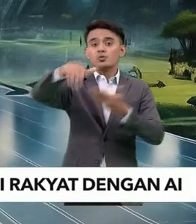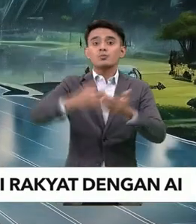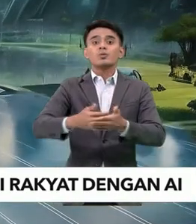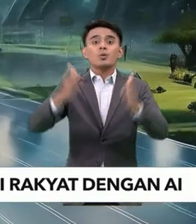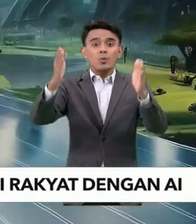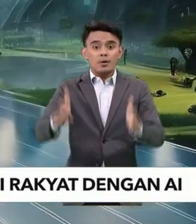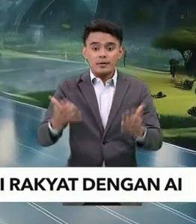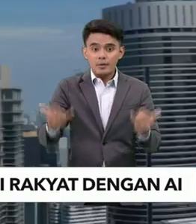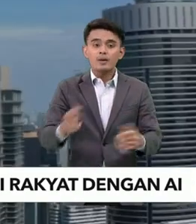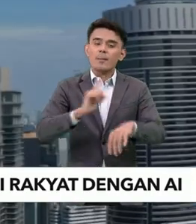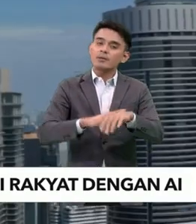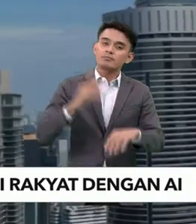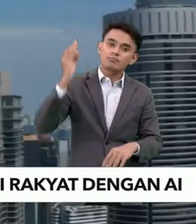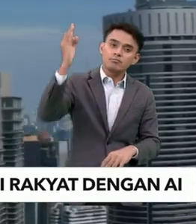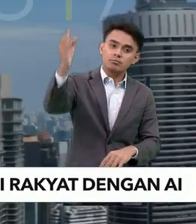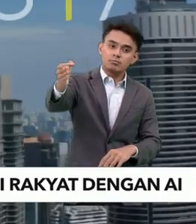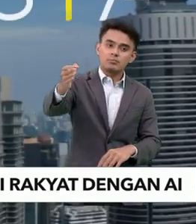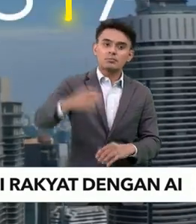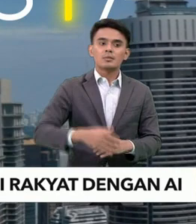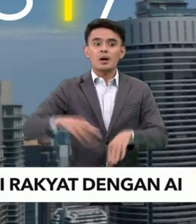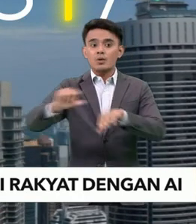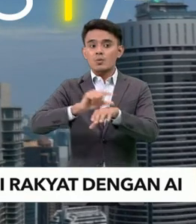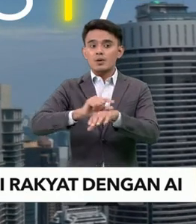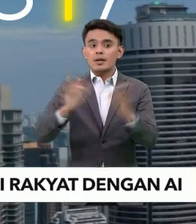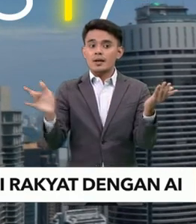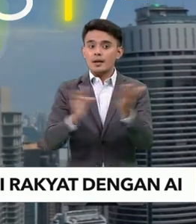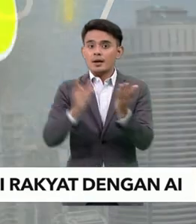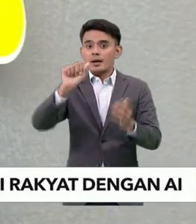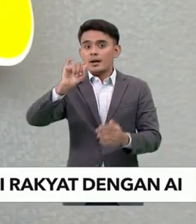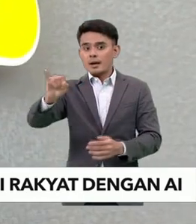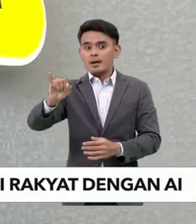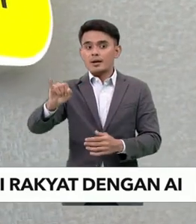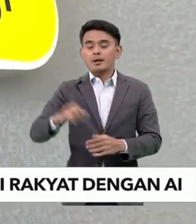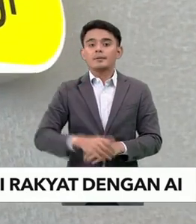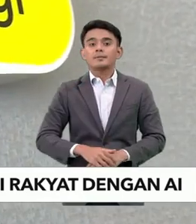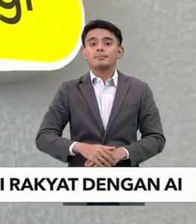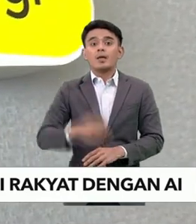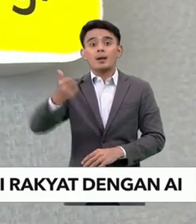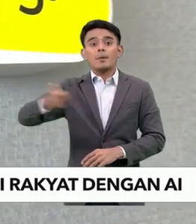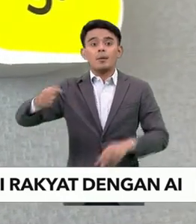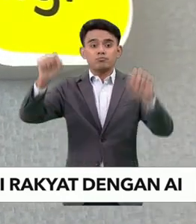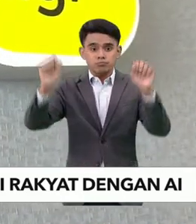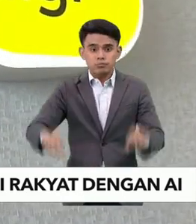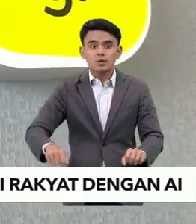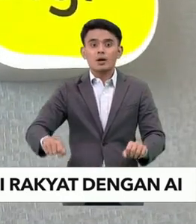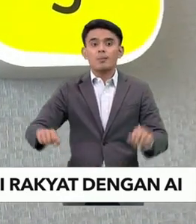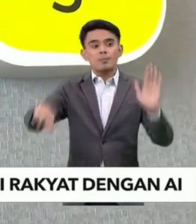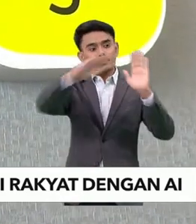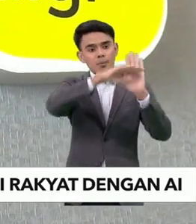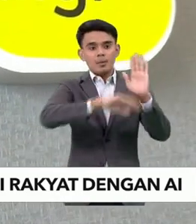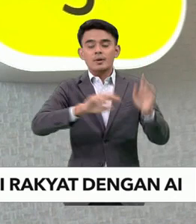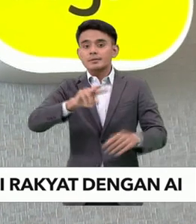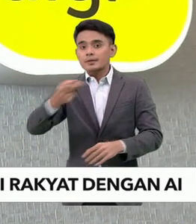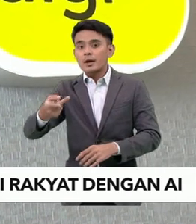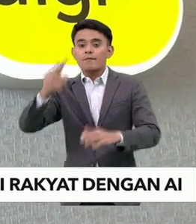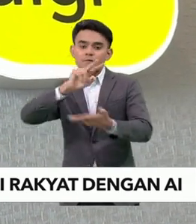ini dan masa akan datang. Menggunakan AI generatif, sejenis alat inovatif yang berupaya menghasilkan kandungan daripada teks,